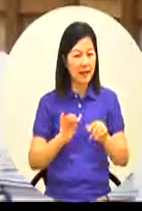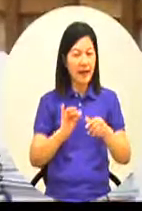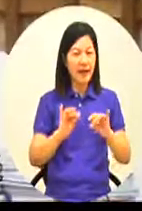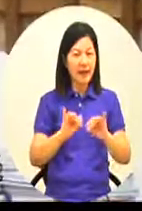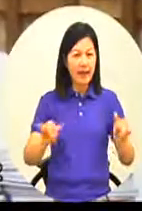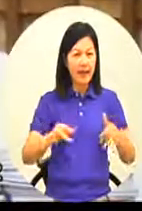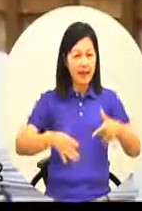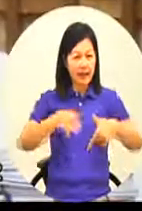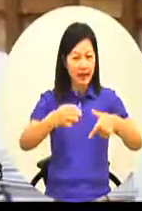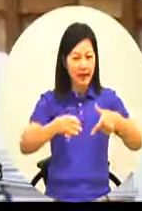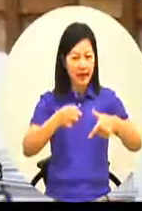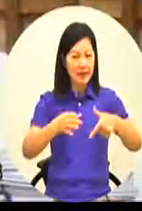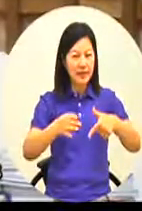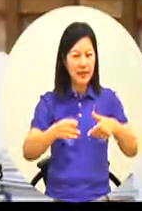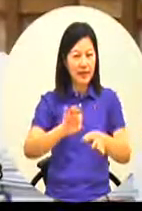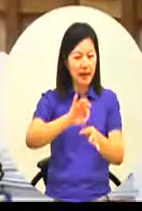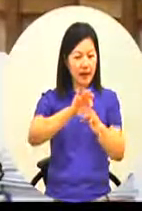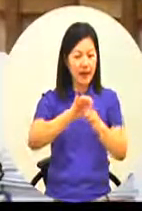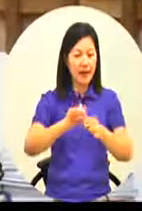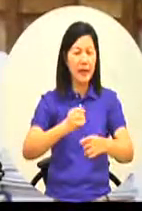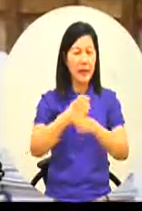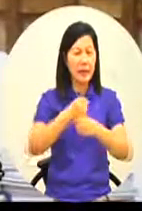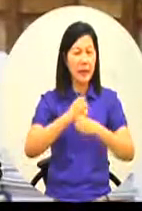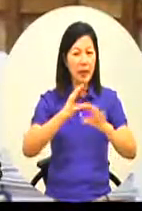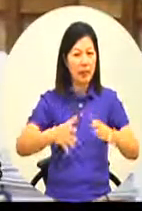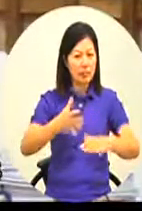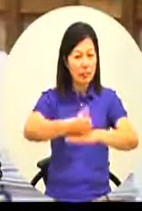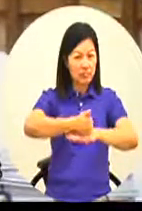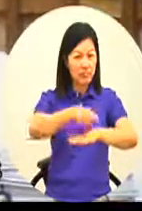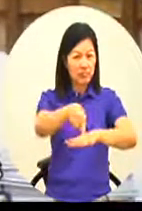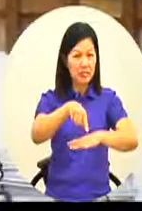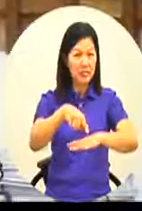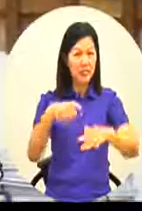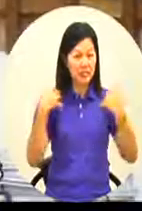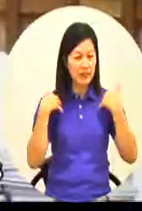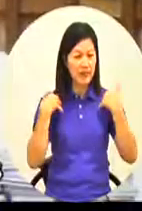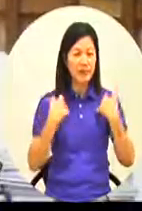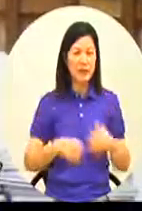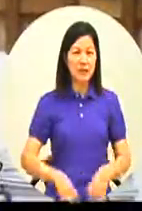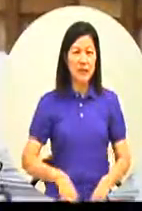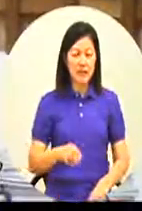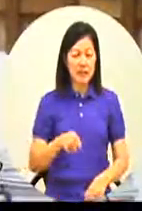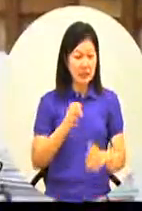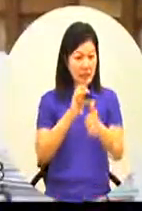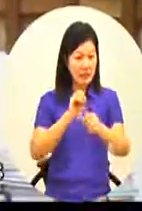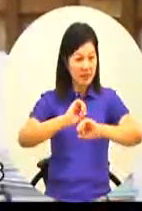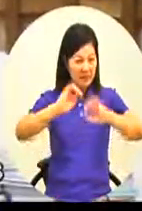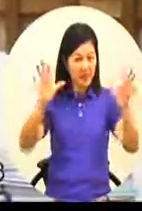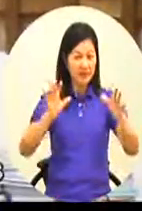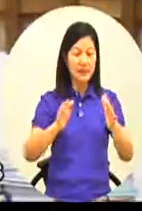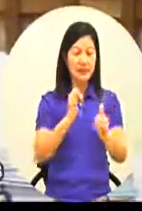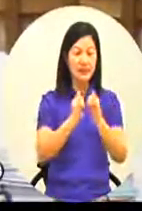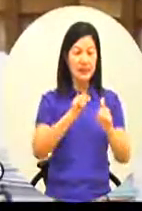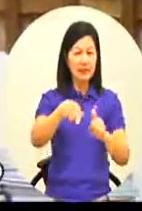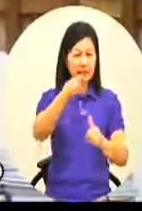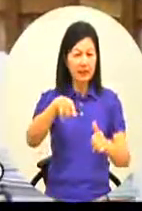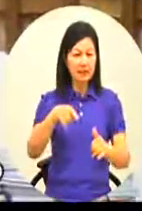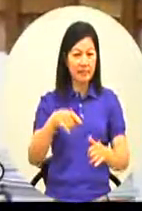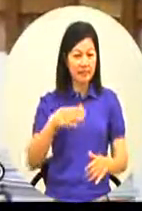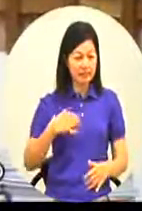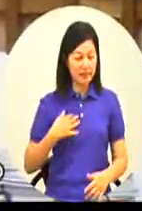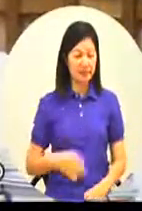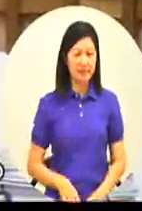然是马政府时代。你来个讲哦，这个台湾人民去了解，而且事先请沟